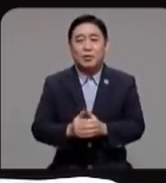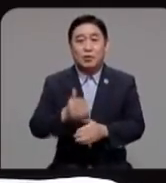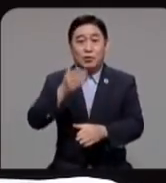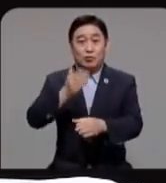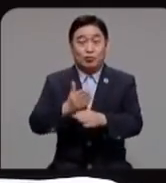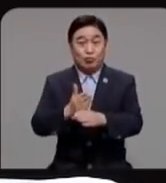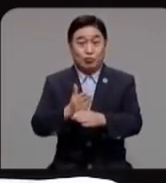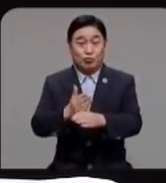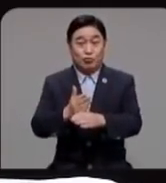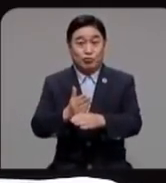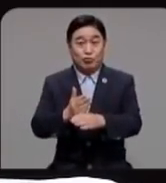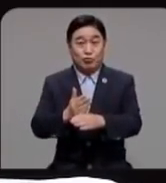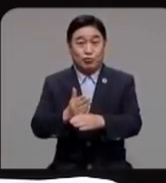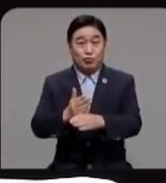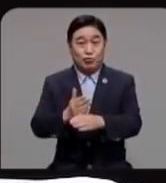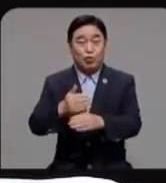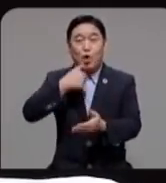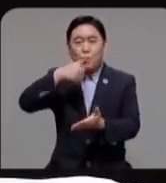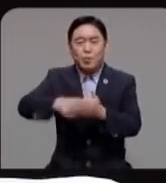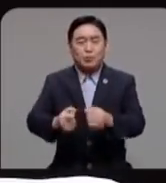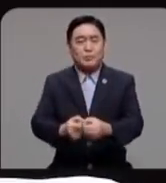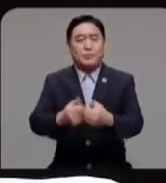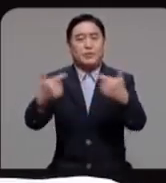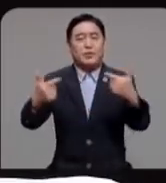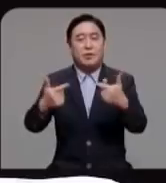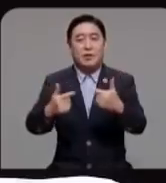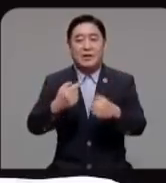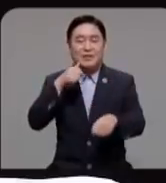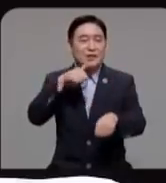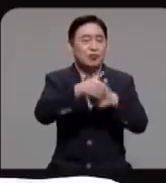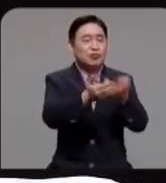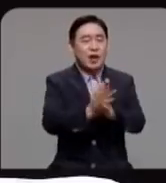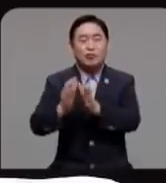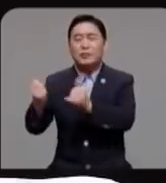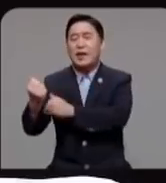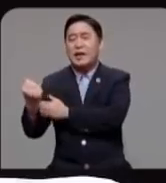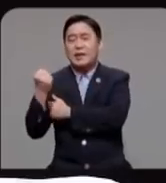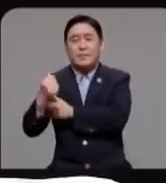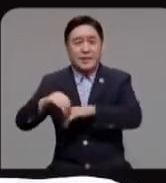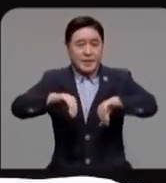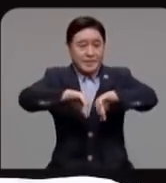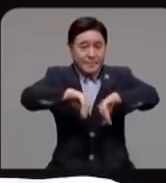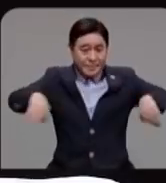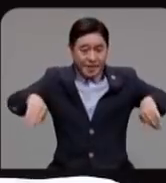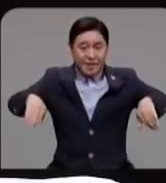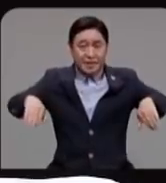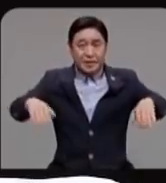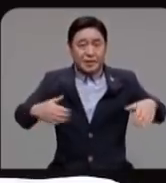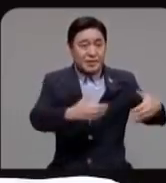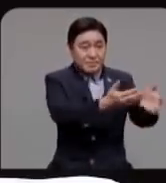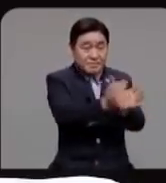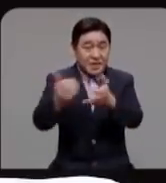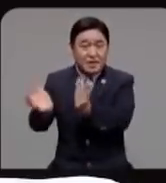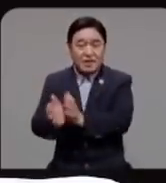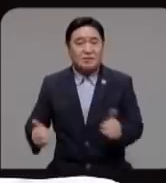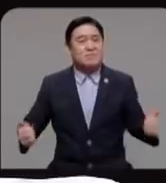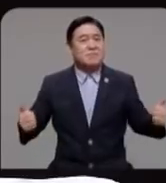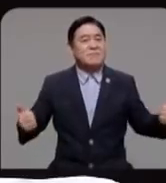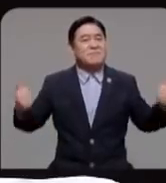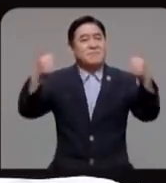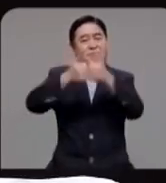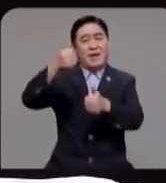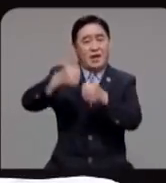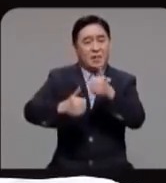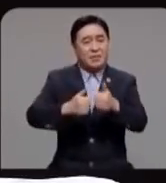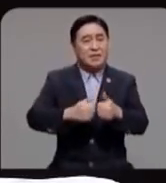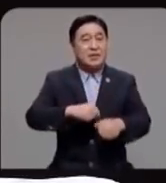중도 확장성이라고 생각합니다. 왜냐하면 민주당과 국민의힘 양쪽 진영의 지지자들은 본선에 가면 자기 후보를 거의